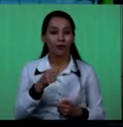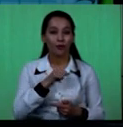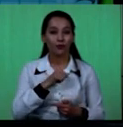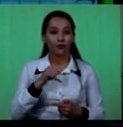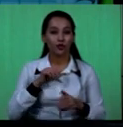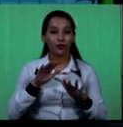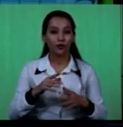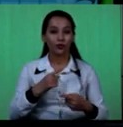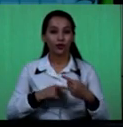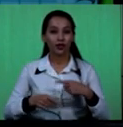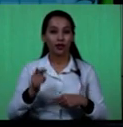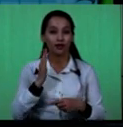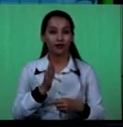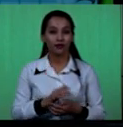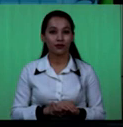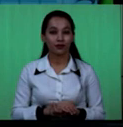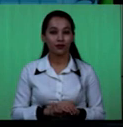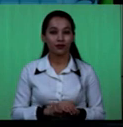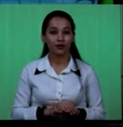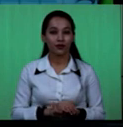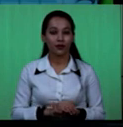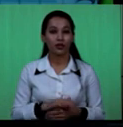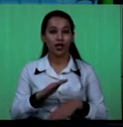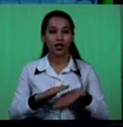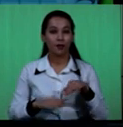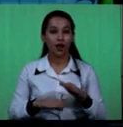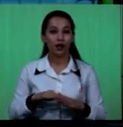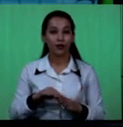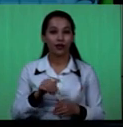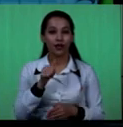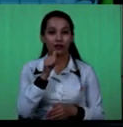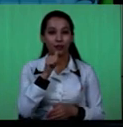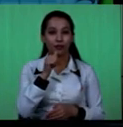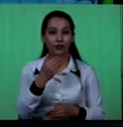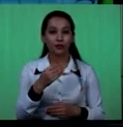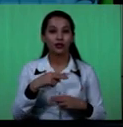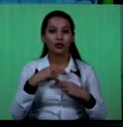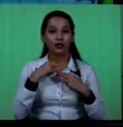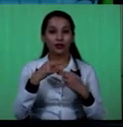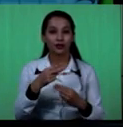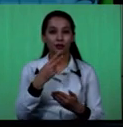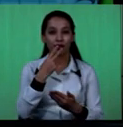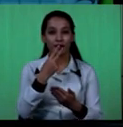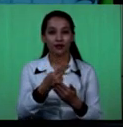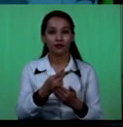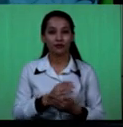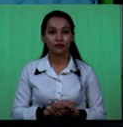holatiga qaytadi. Demak, buni amaliyotda sinab ko'ramiz. Diqqat bilan kuzating.